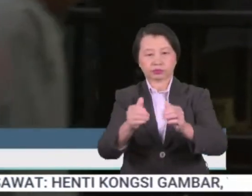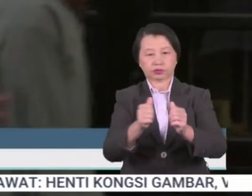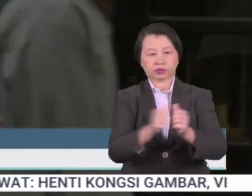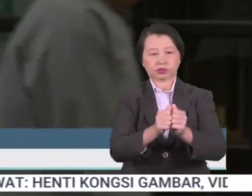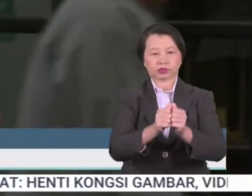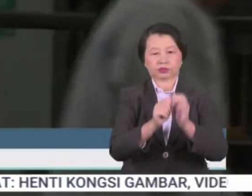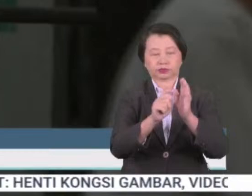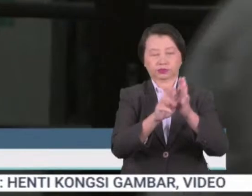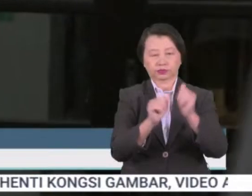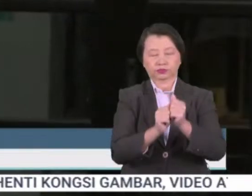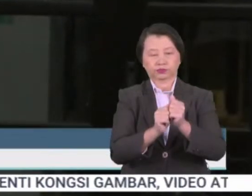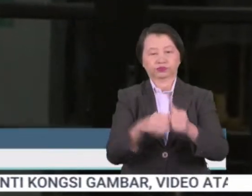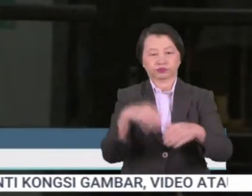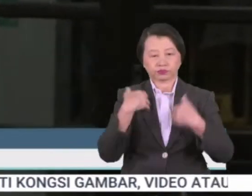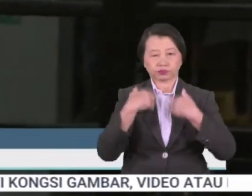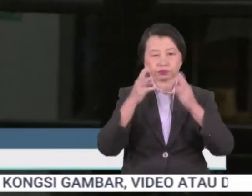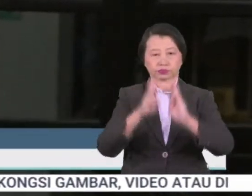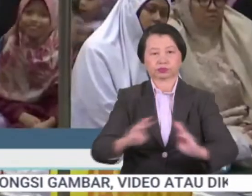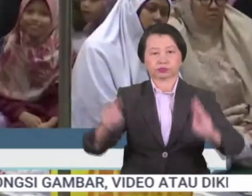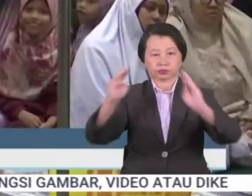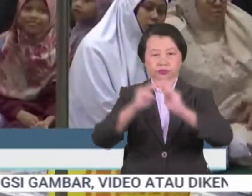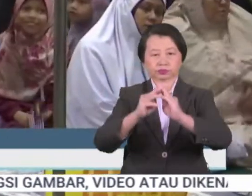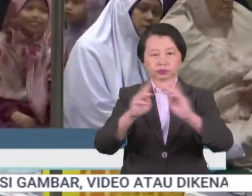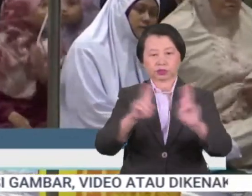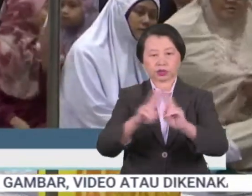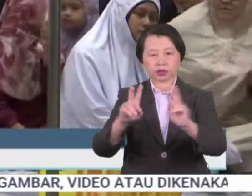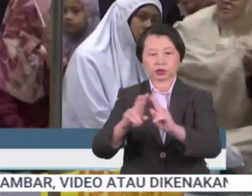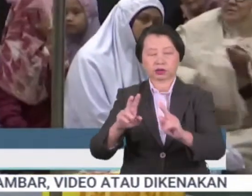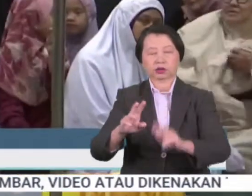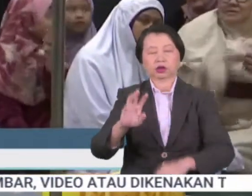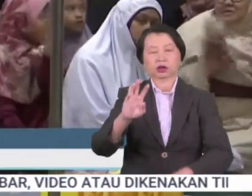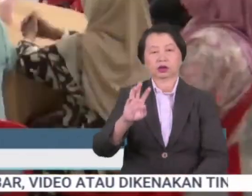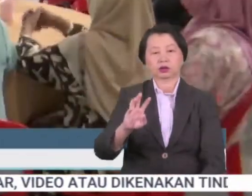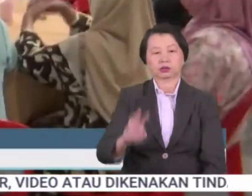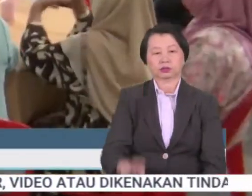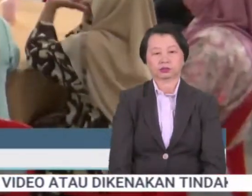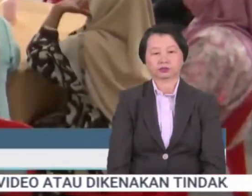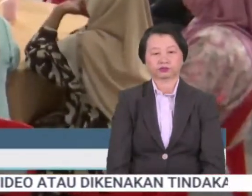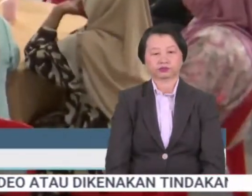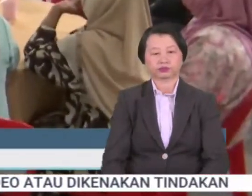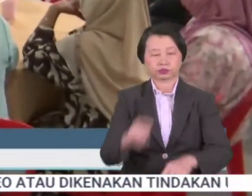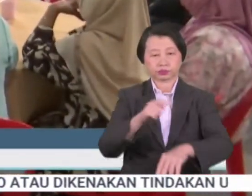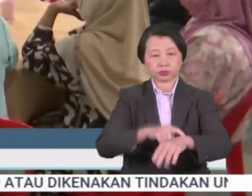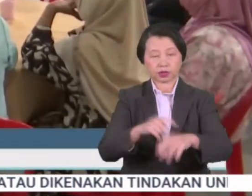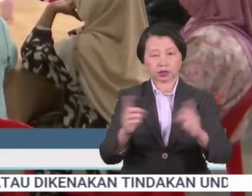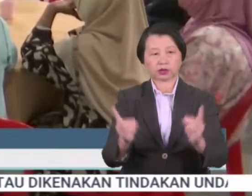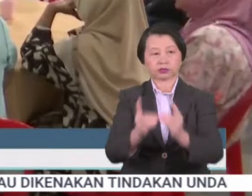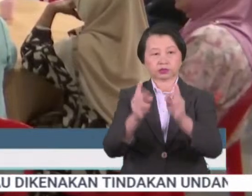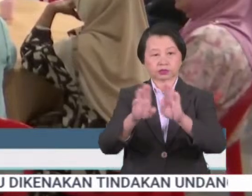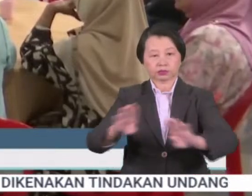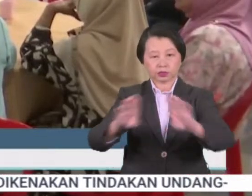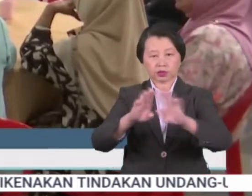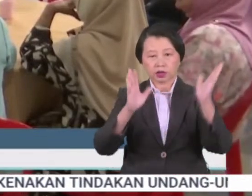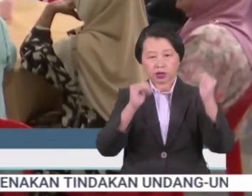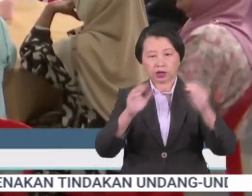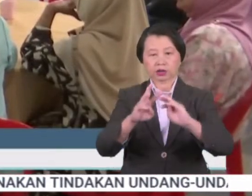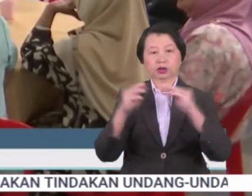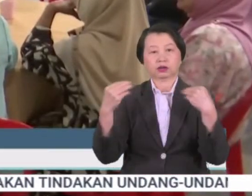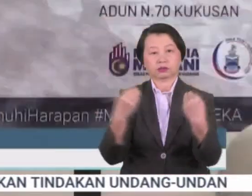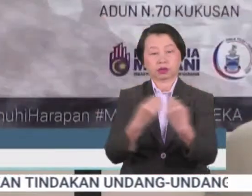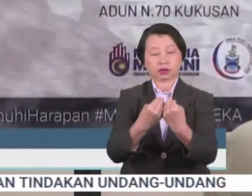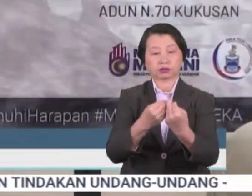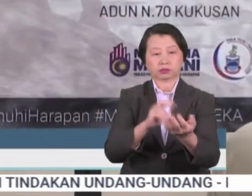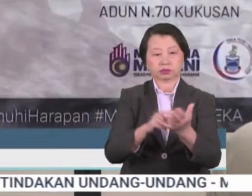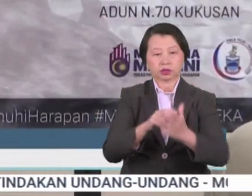Adun kukusan Rina jaainal di Masjid Baiturrahman Kampung muhibah bal Tawau ketika ditemui pemberita Rina berharap masyarakat terus